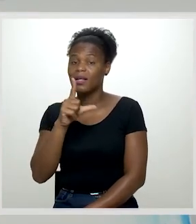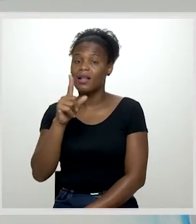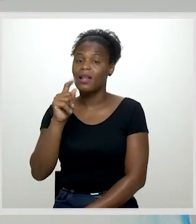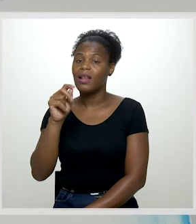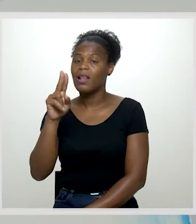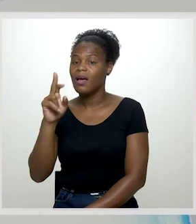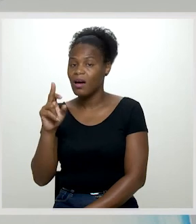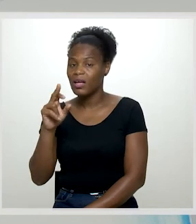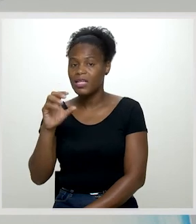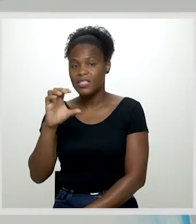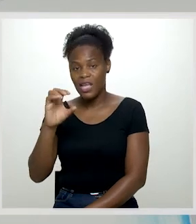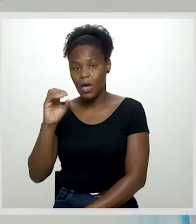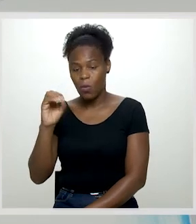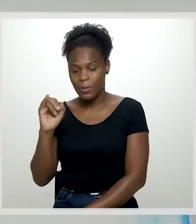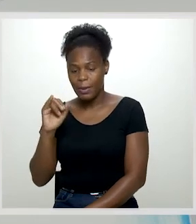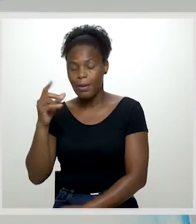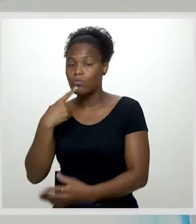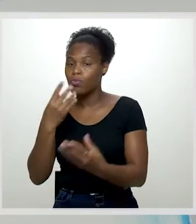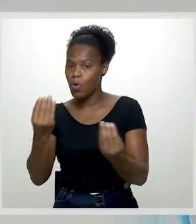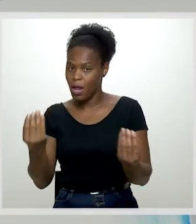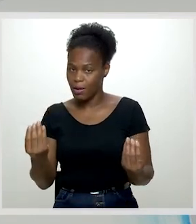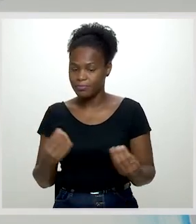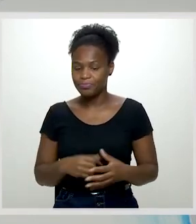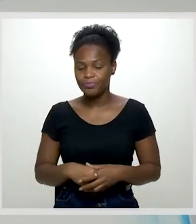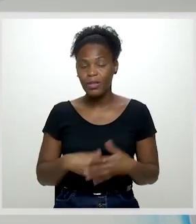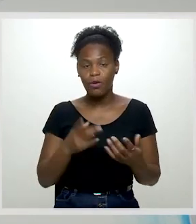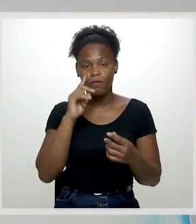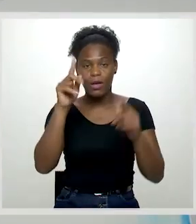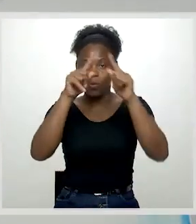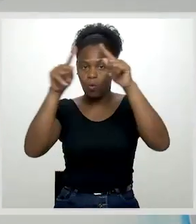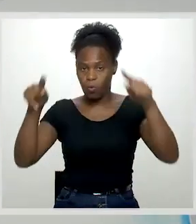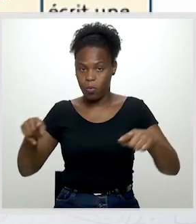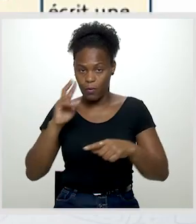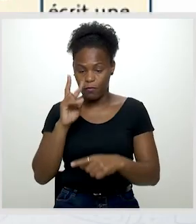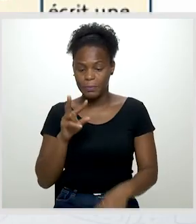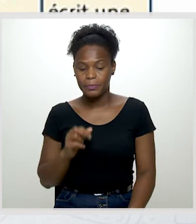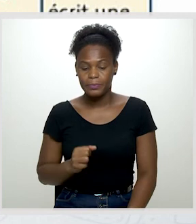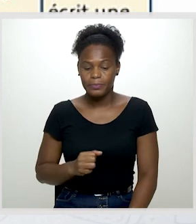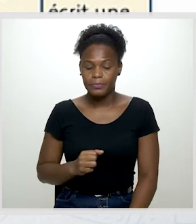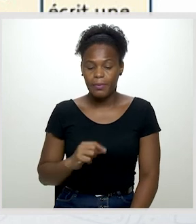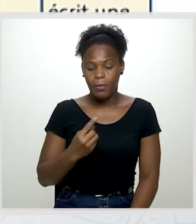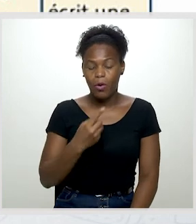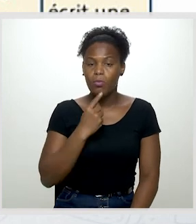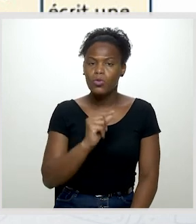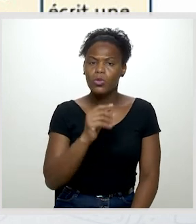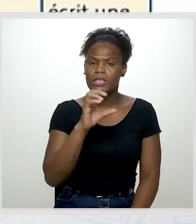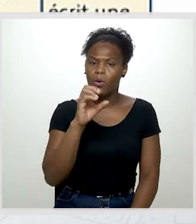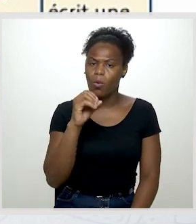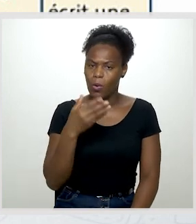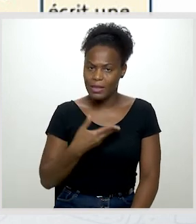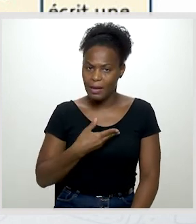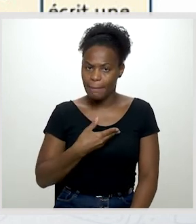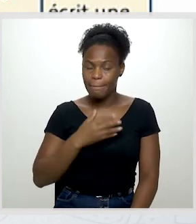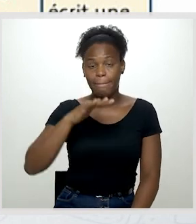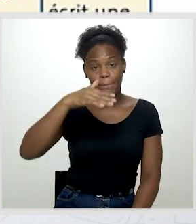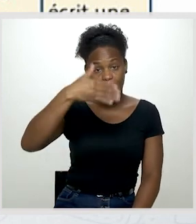leur, c'est au pluriel. Tu as compris? Très bien. Alors, regarde ce tableau. Alors, pour les pronoms COD,